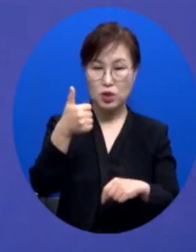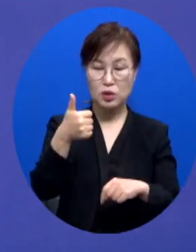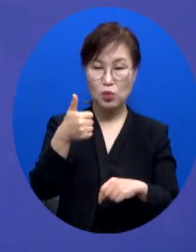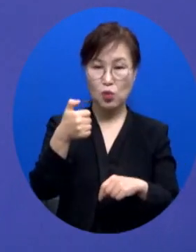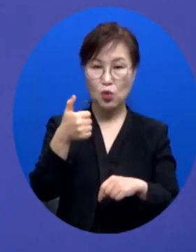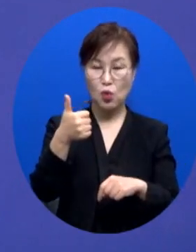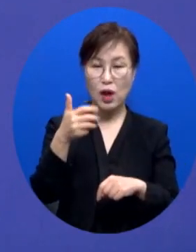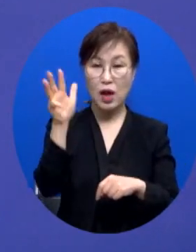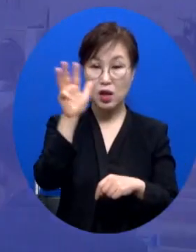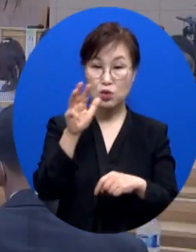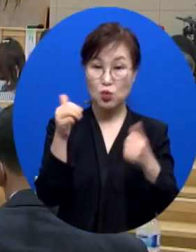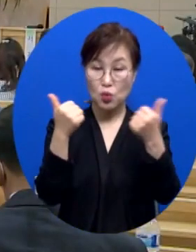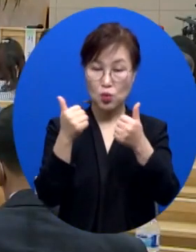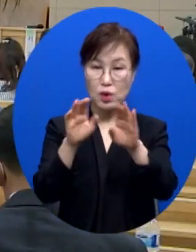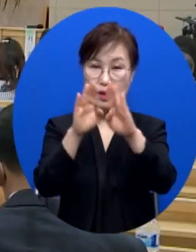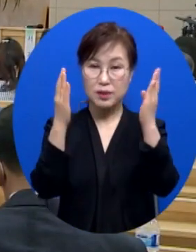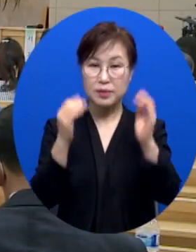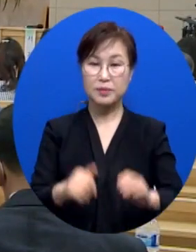정기총회를 개최했습니다.